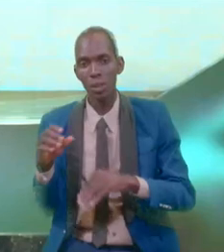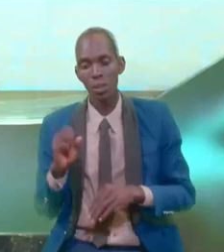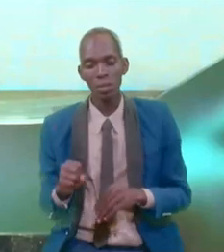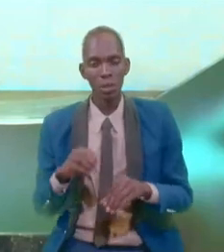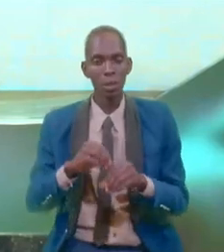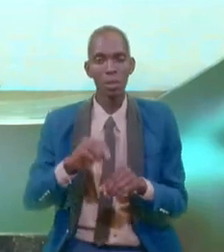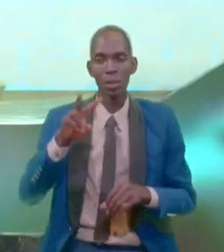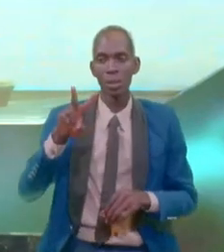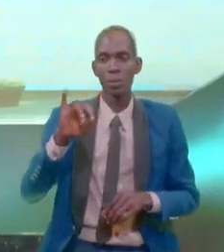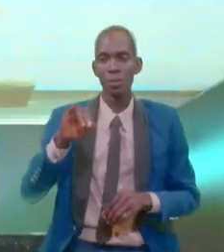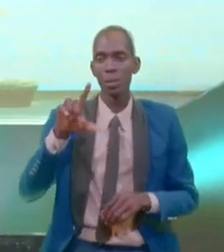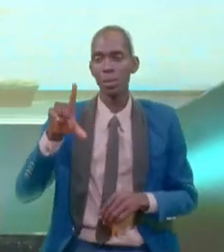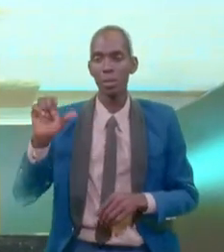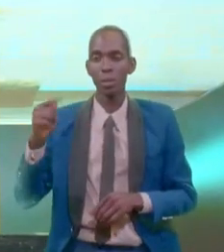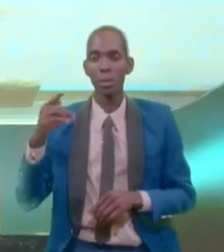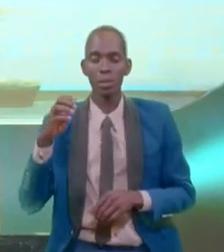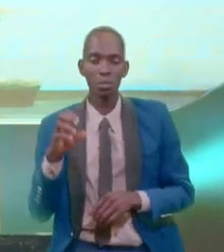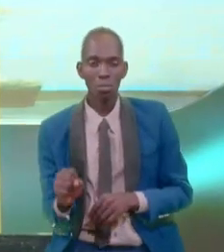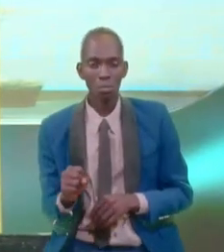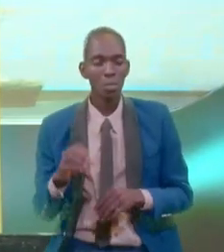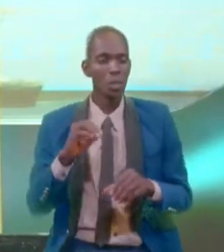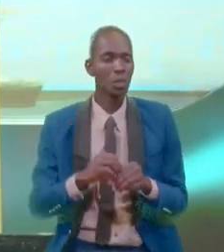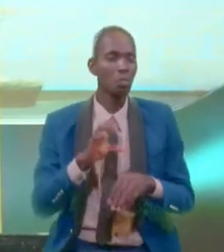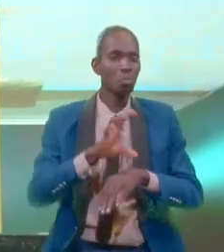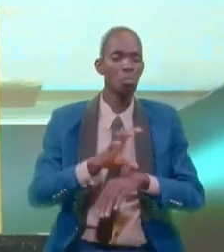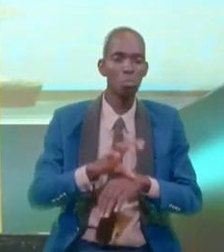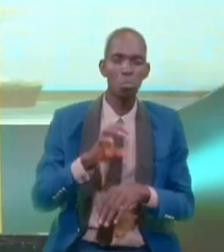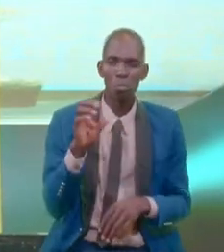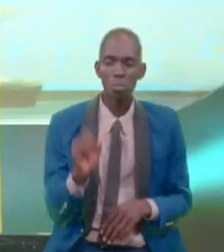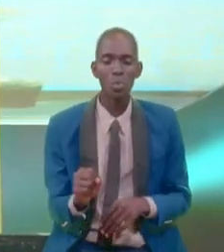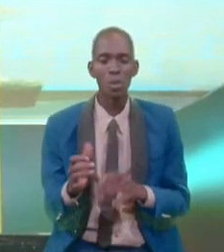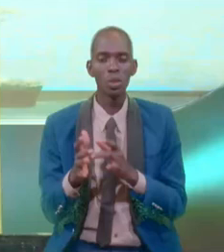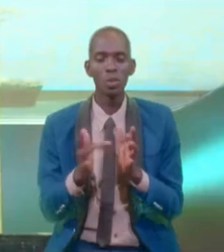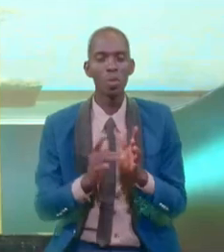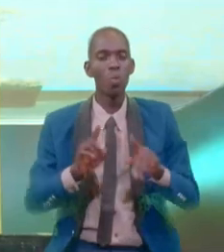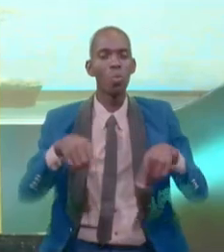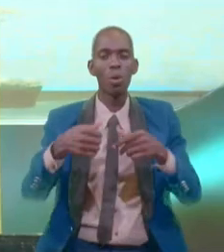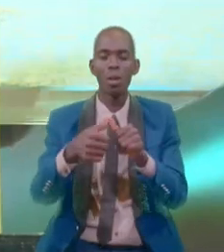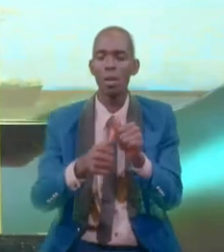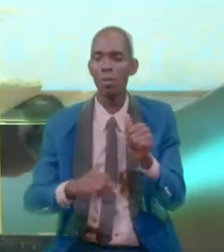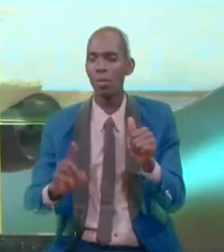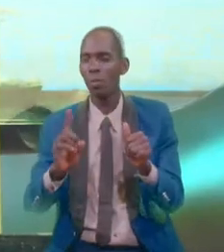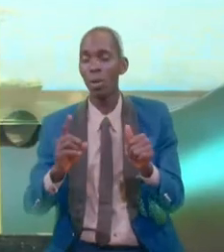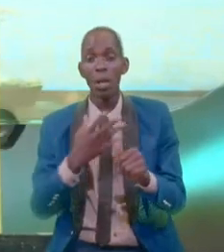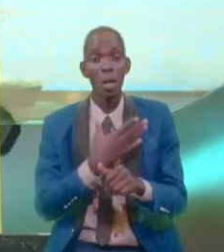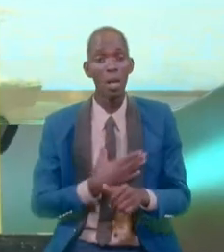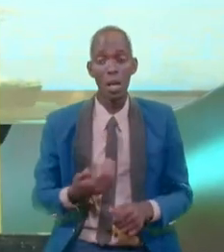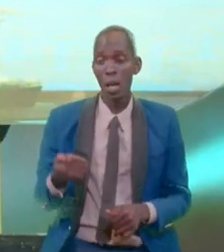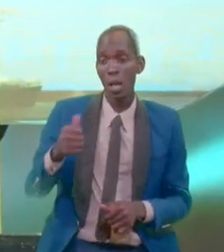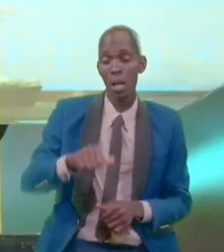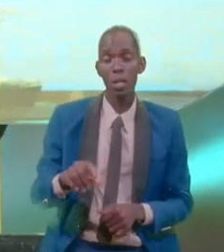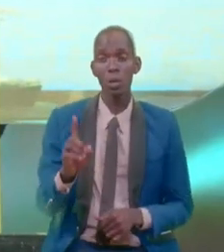cités, dans les villages, dans les synagogues, dans les temples. Il allait et